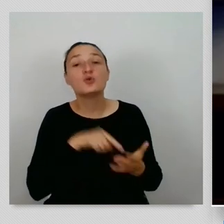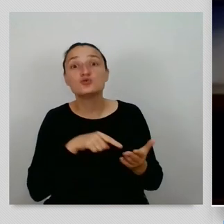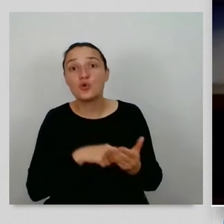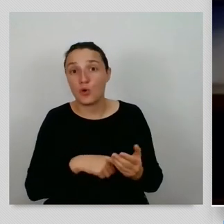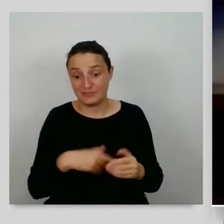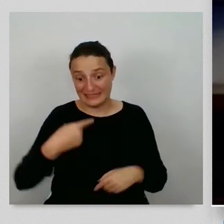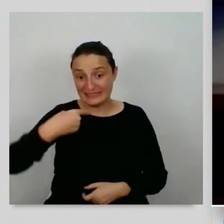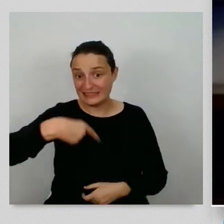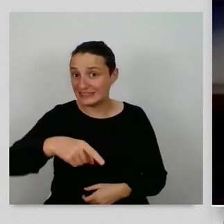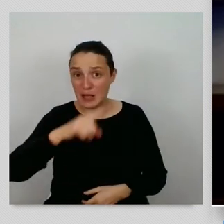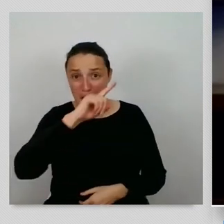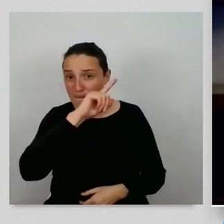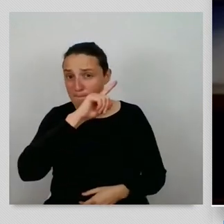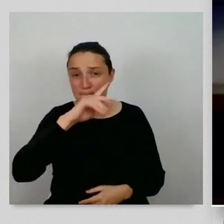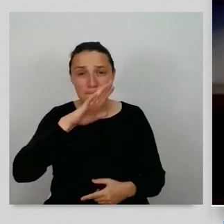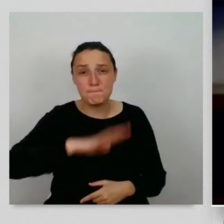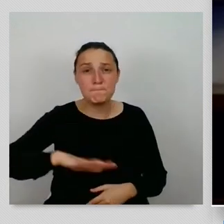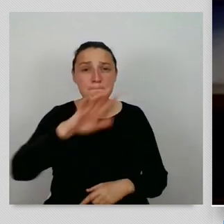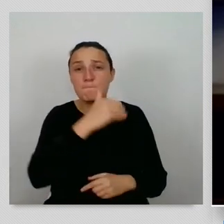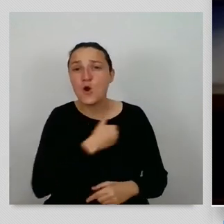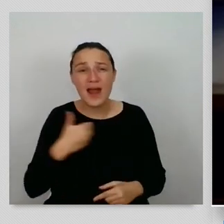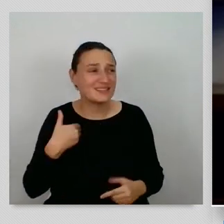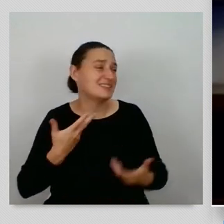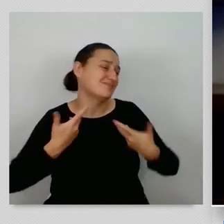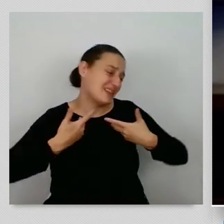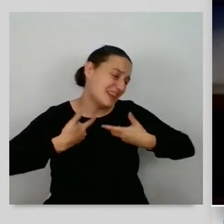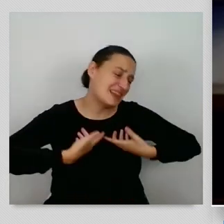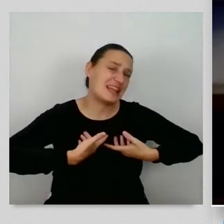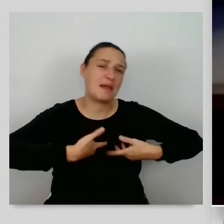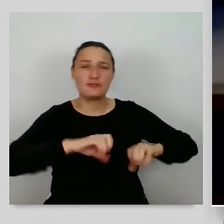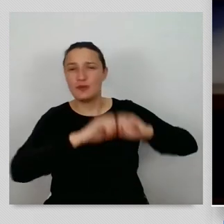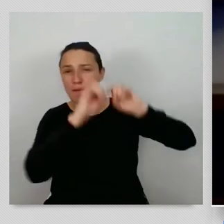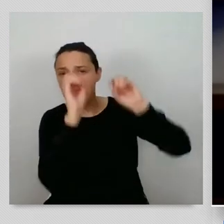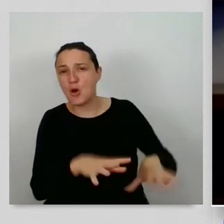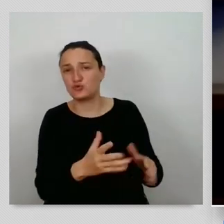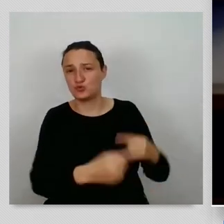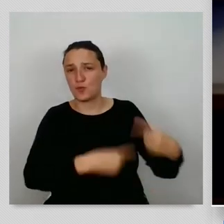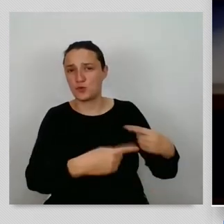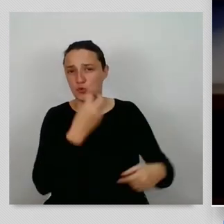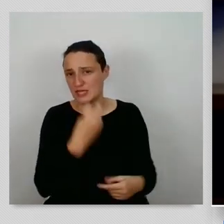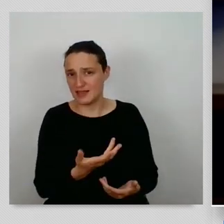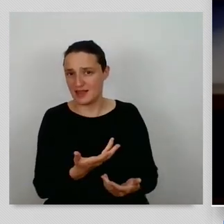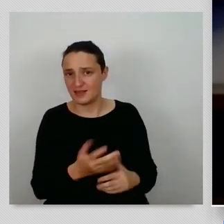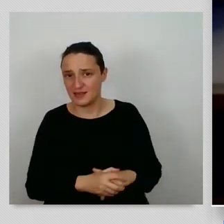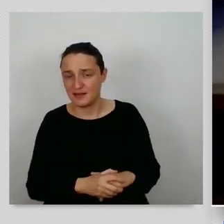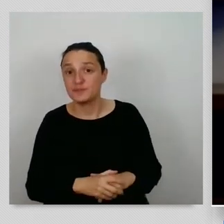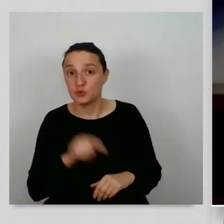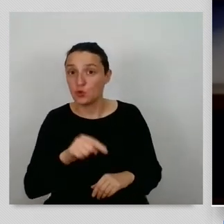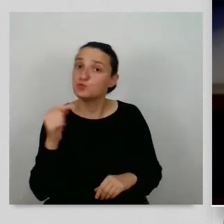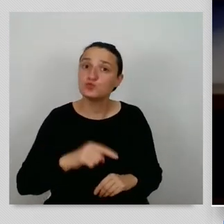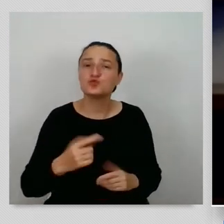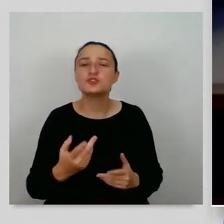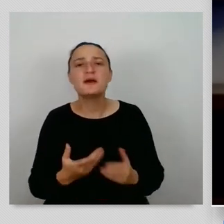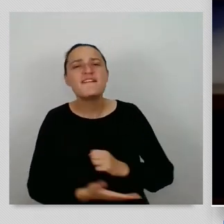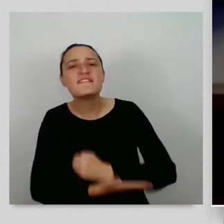bycia prosumentami i bycia producentami energii. I w tym znaczeniu trzeba postawić też na jeszcze inne